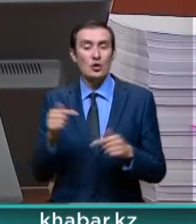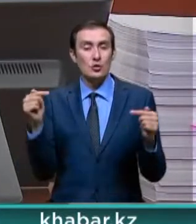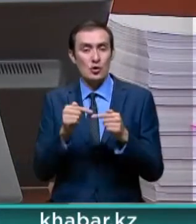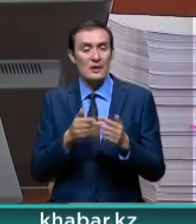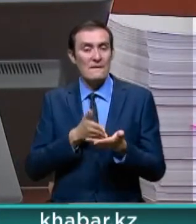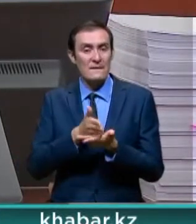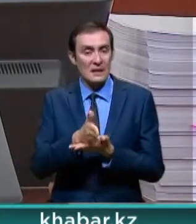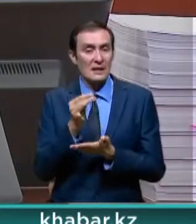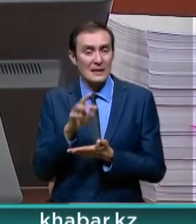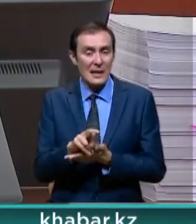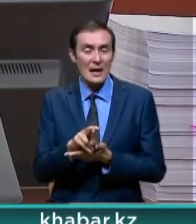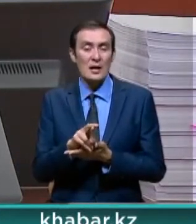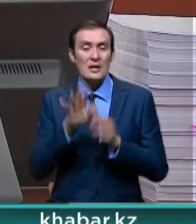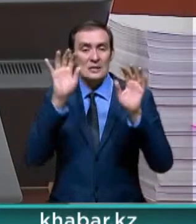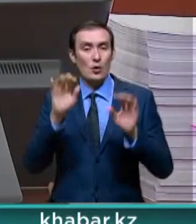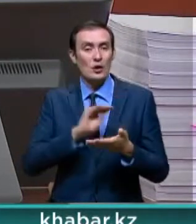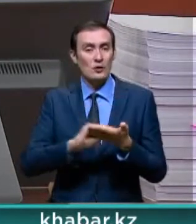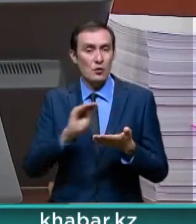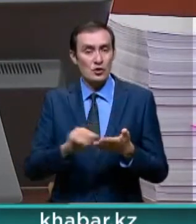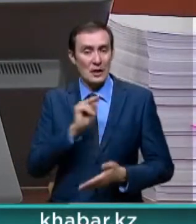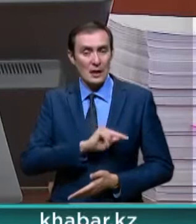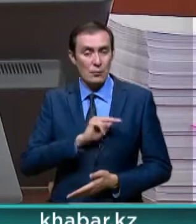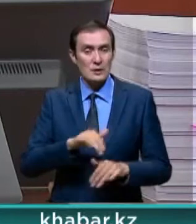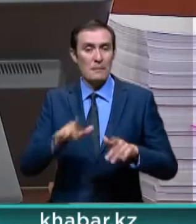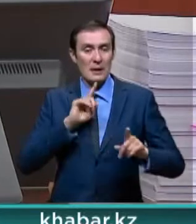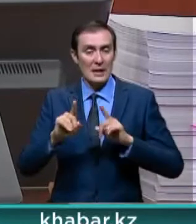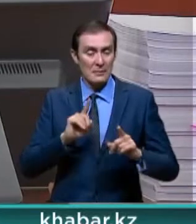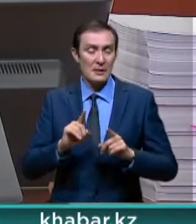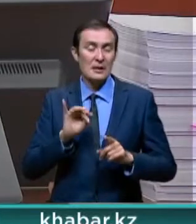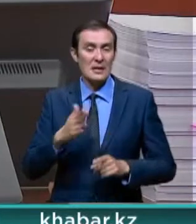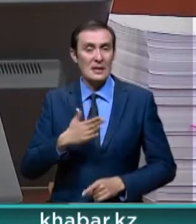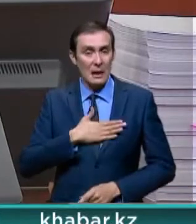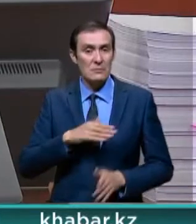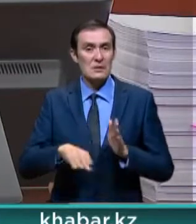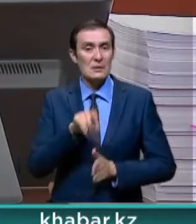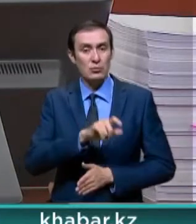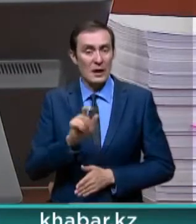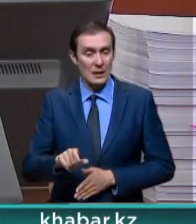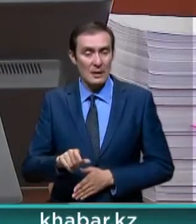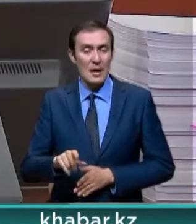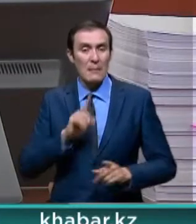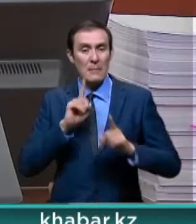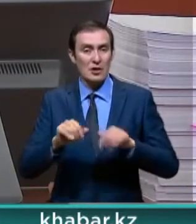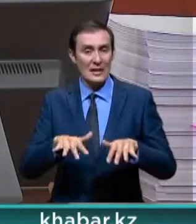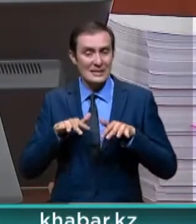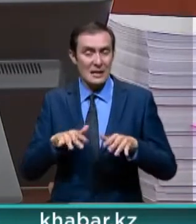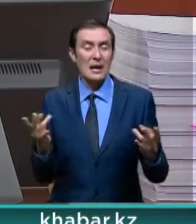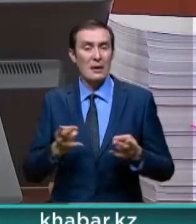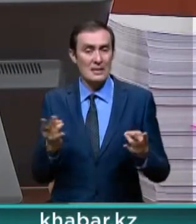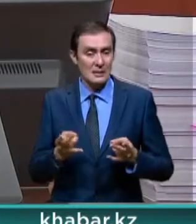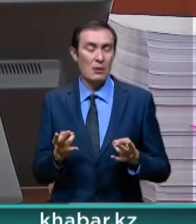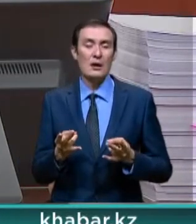вектор и для законотворческой работы парламента в предстоящий период. И нам, депутатам Мажилиса,